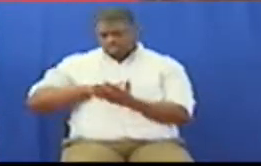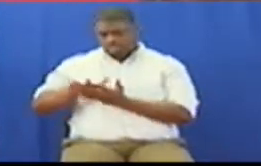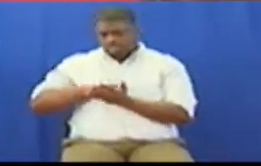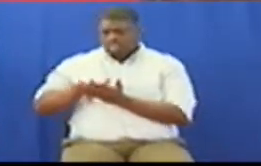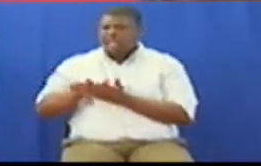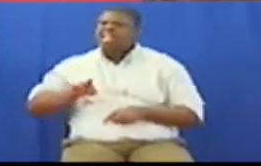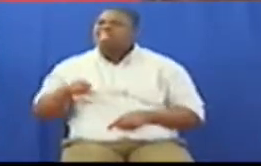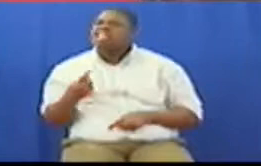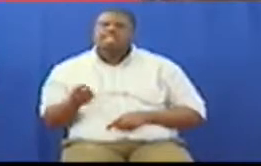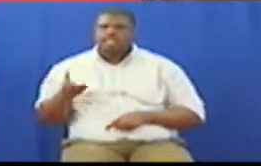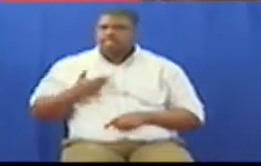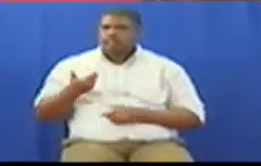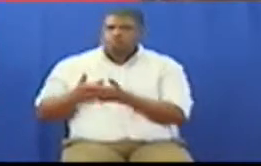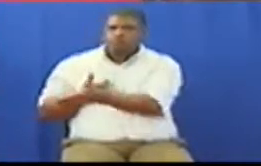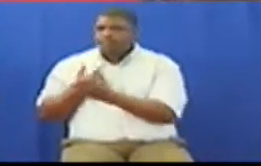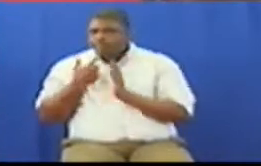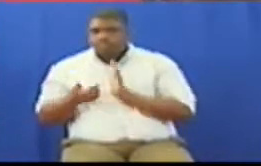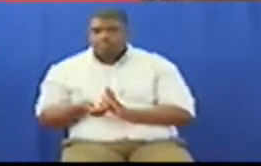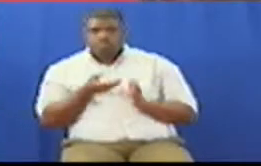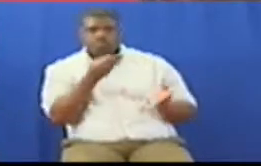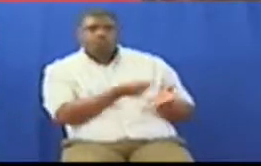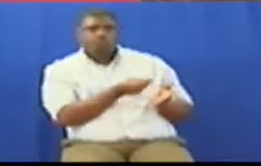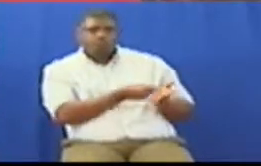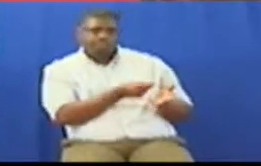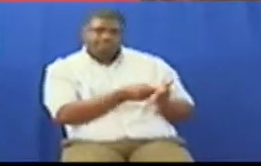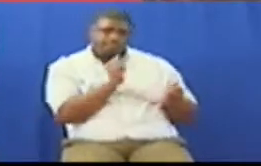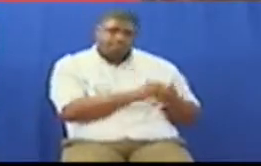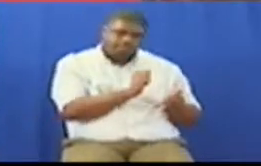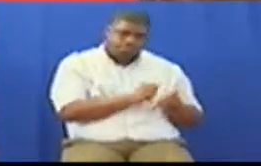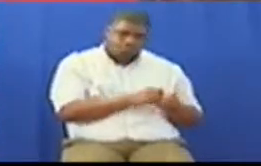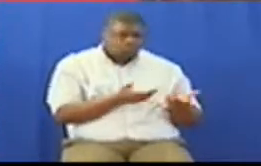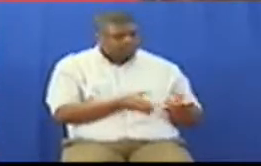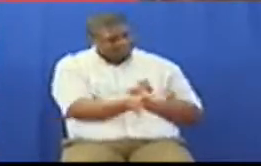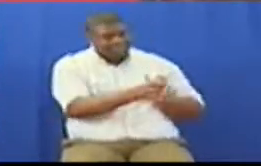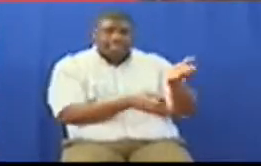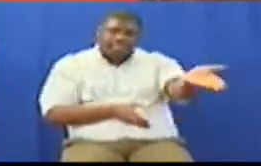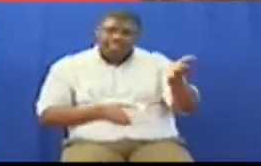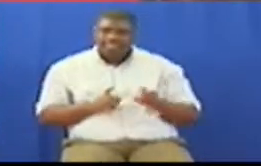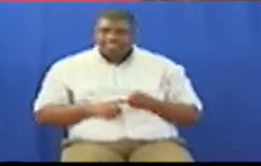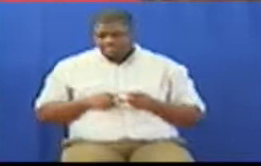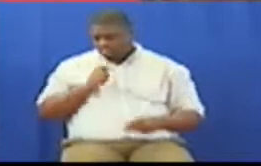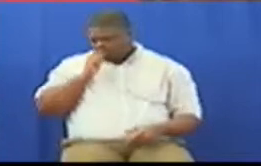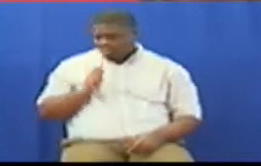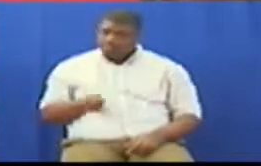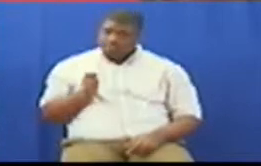hasa ambacho kinatakiwa. Kama ni swala la financial libasi zitengwe. Hapo Mheshimiwa Spika, kwenye kamati ya uongozi uliongelea